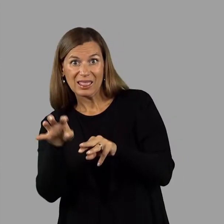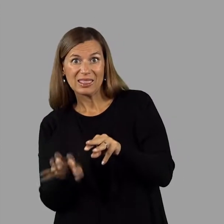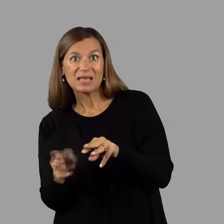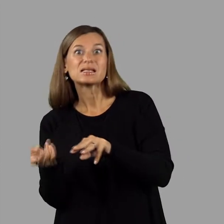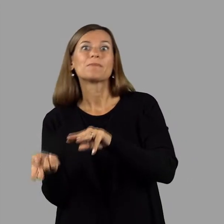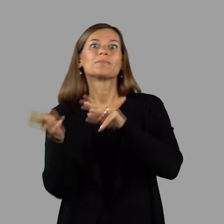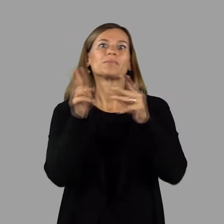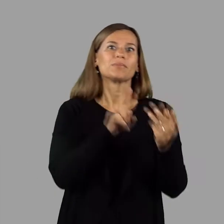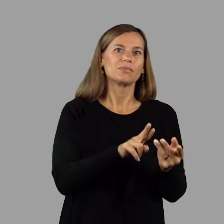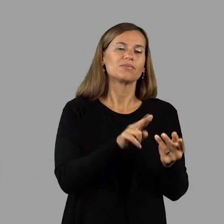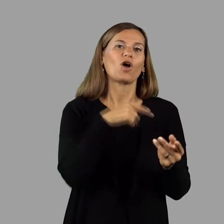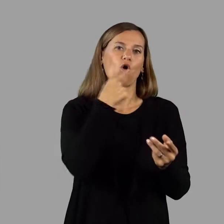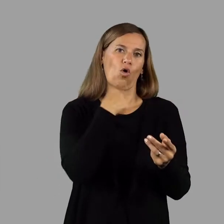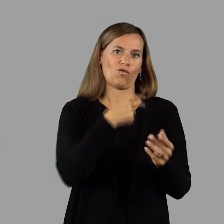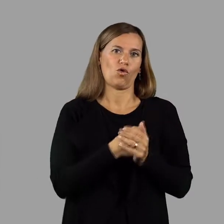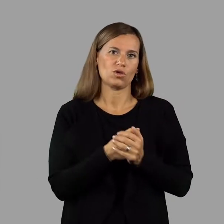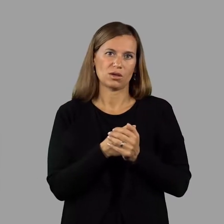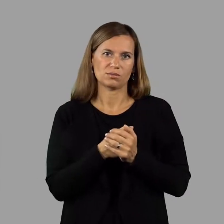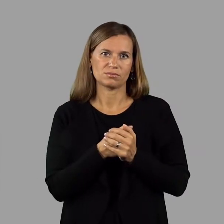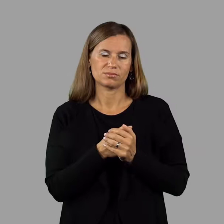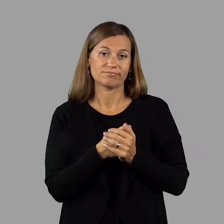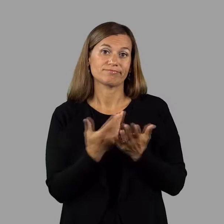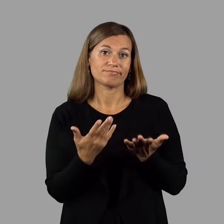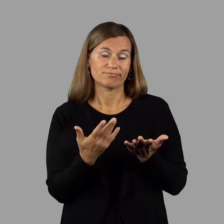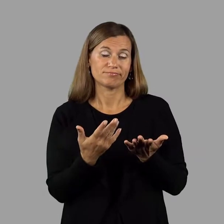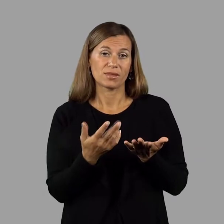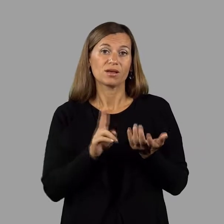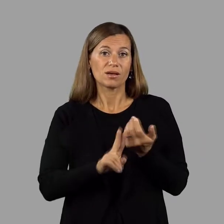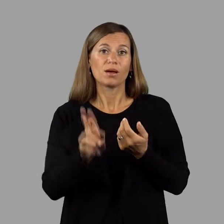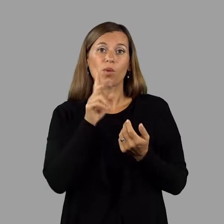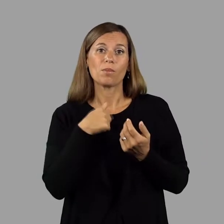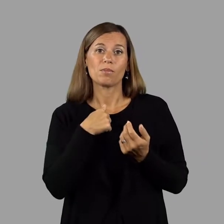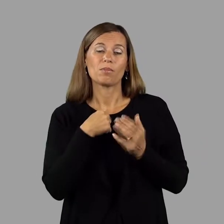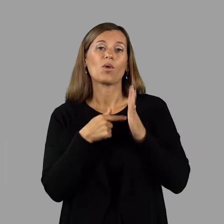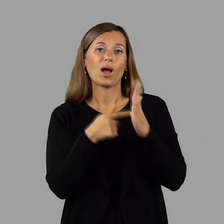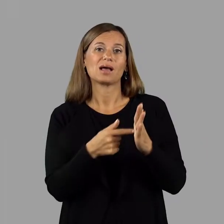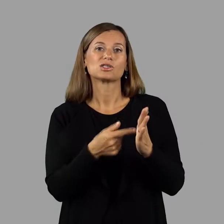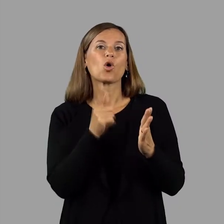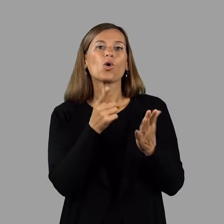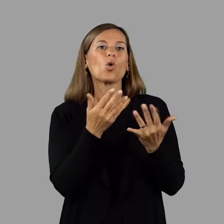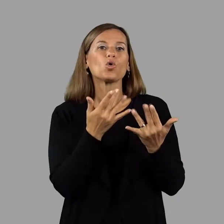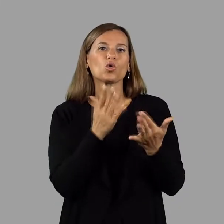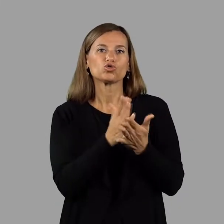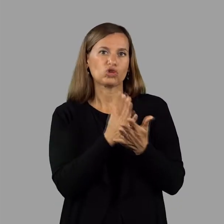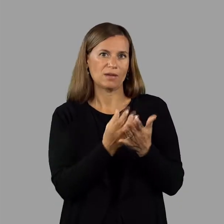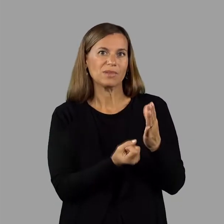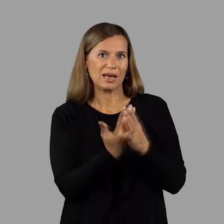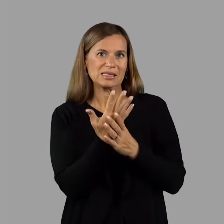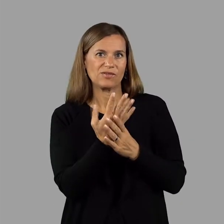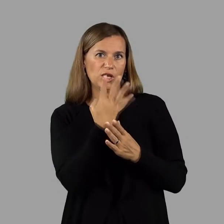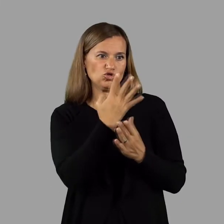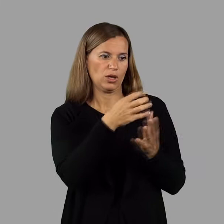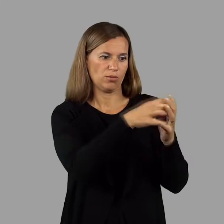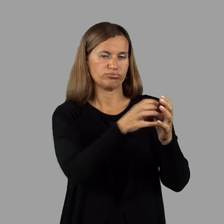govor. No, v nadaljevanju vam bom pokazal, dokje smo prišli pri razvoju teh štirih